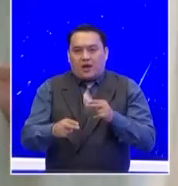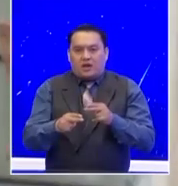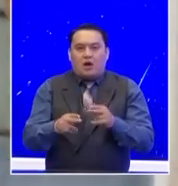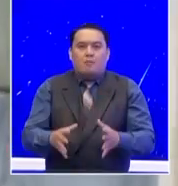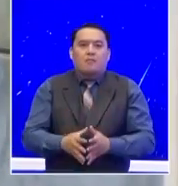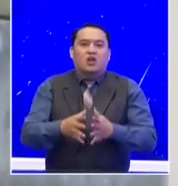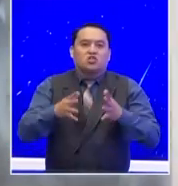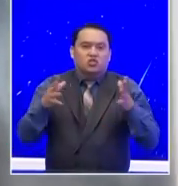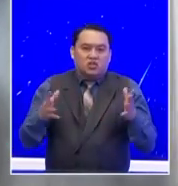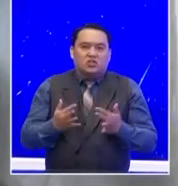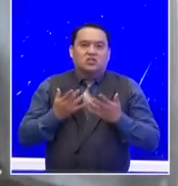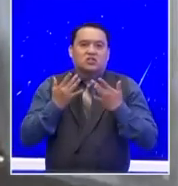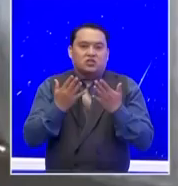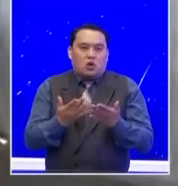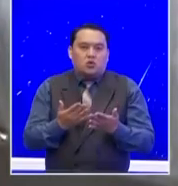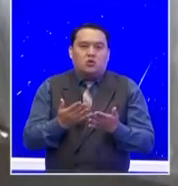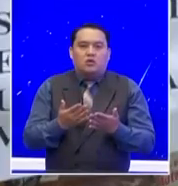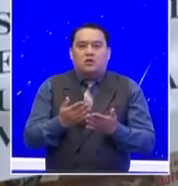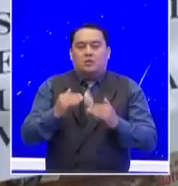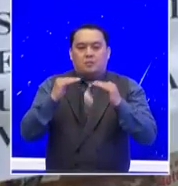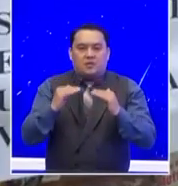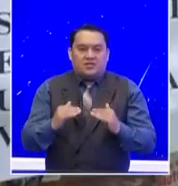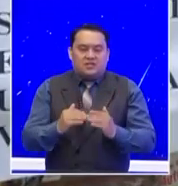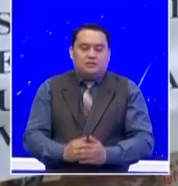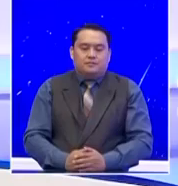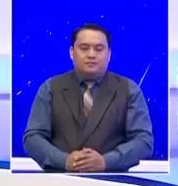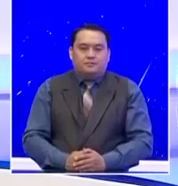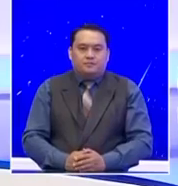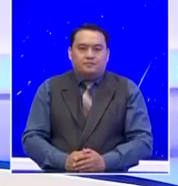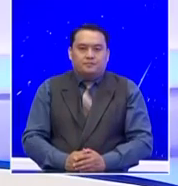секторе огромны. Спрос на учебные принадлежности